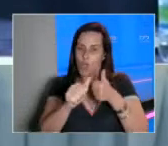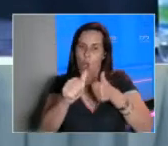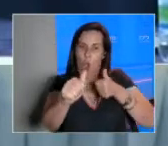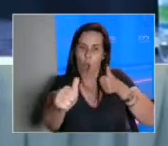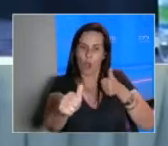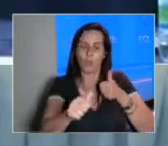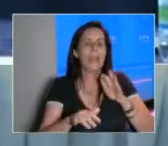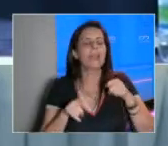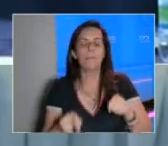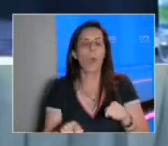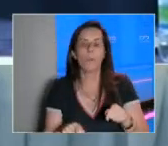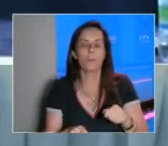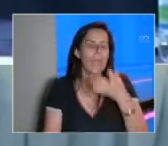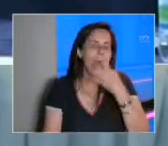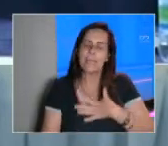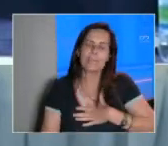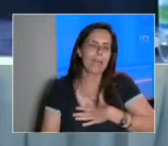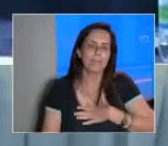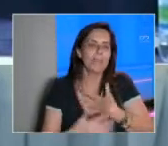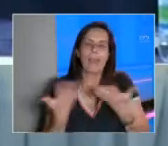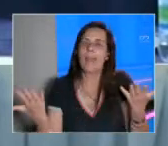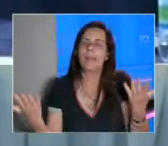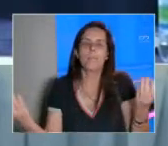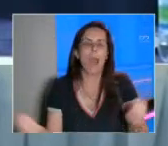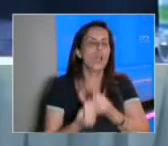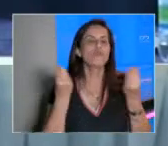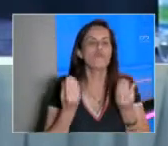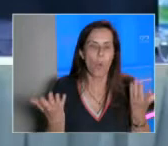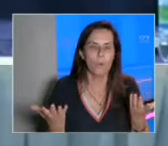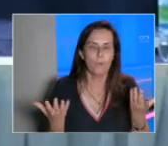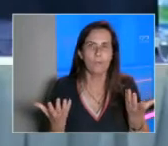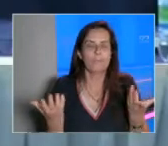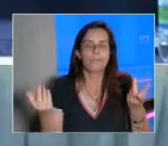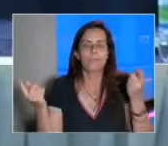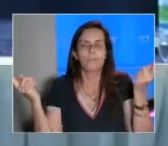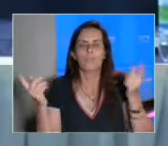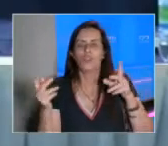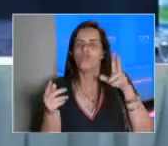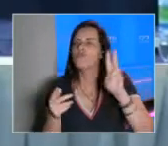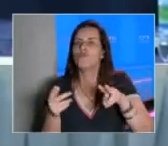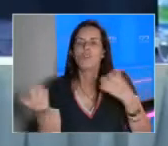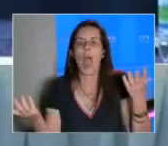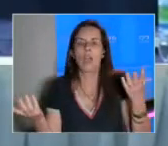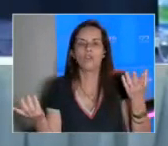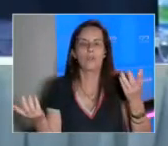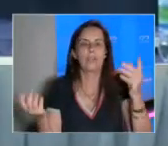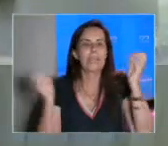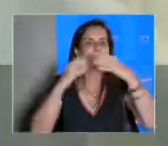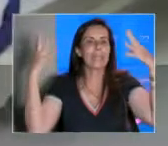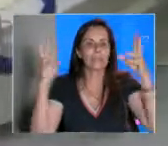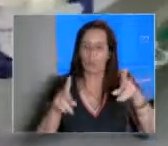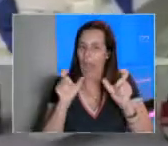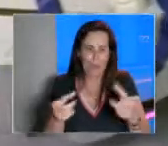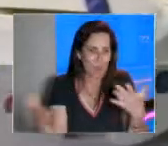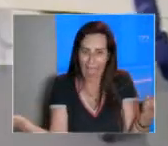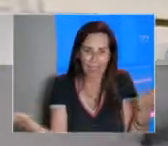תראו, אין כאן, לצערי הרב, אין איזה דרכים נפלאות שנמצאות בידי מישהו בעולם שיכולות